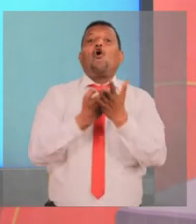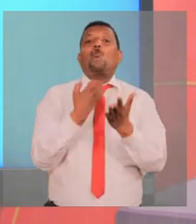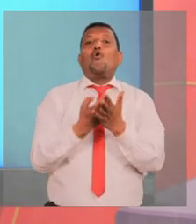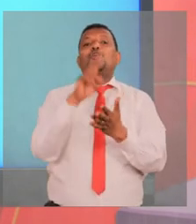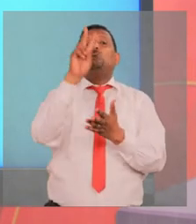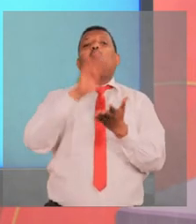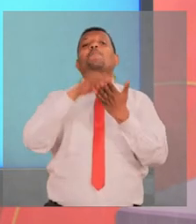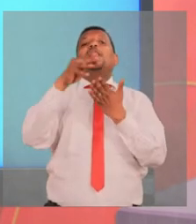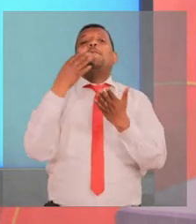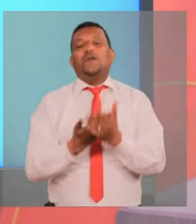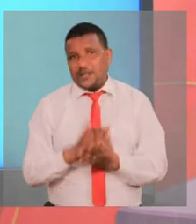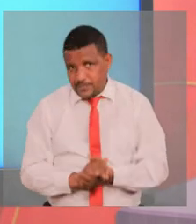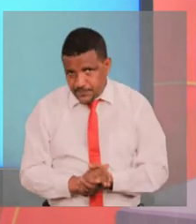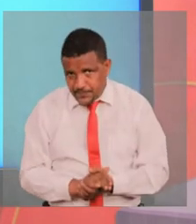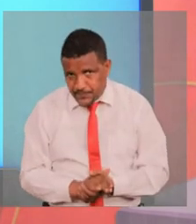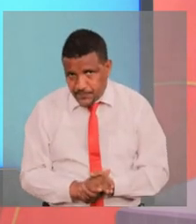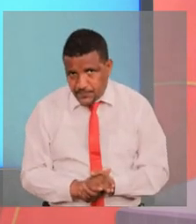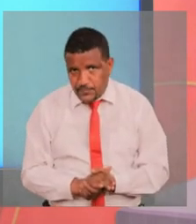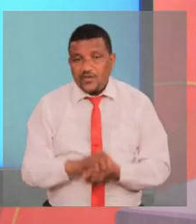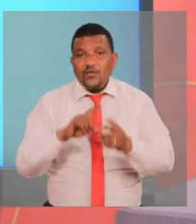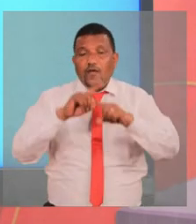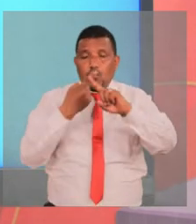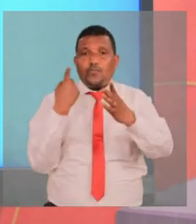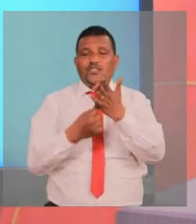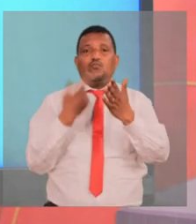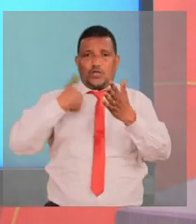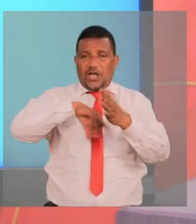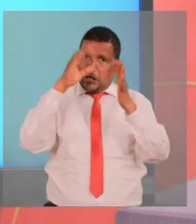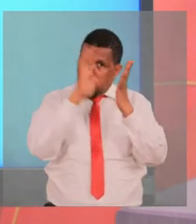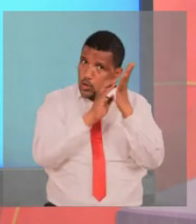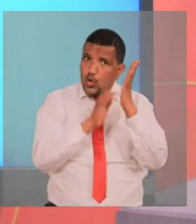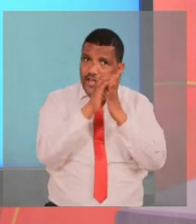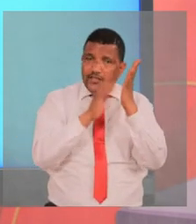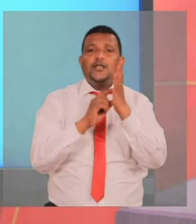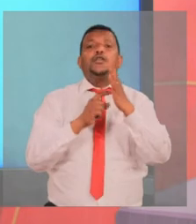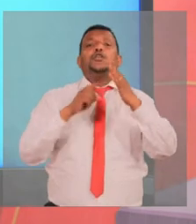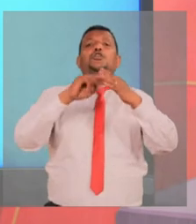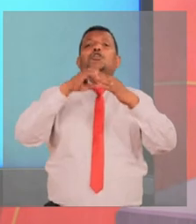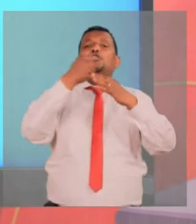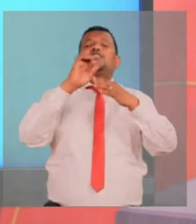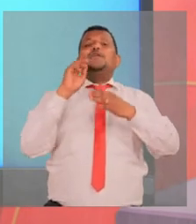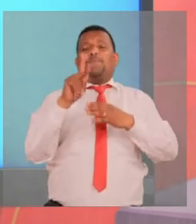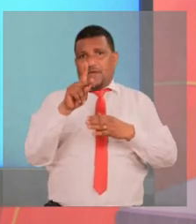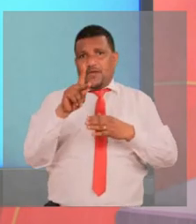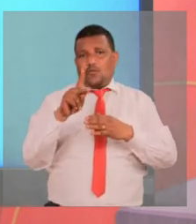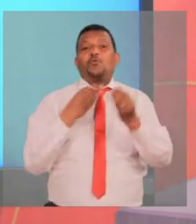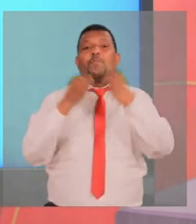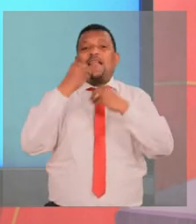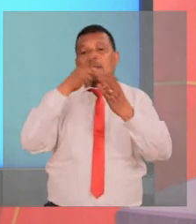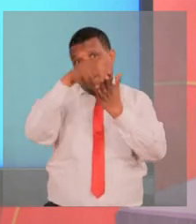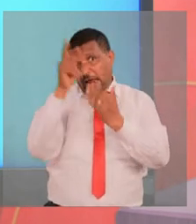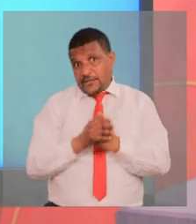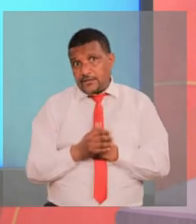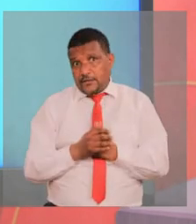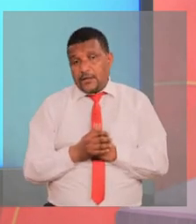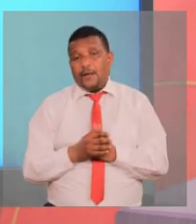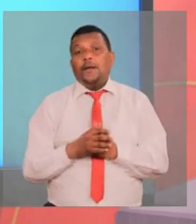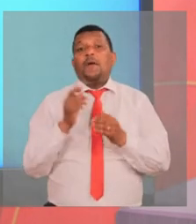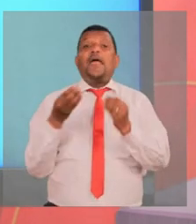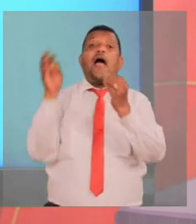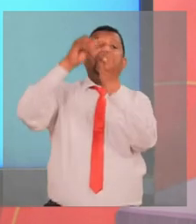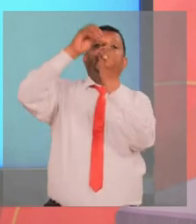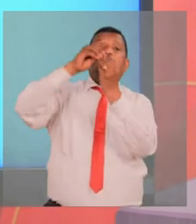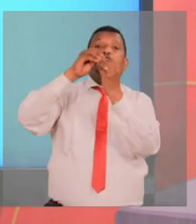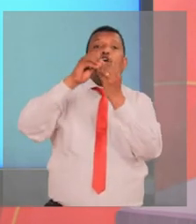मिलियन डॉलर एक संदेश वे कार्न कटलेट जगदीश ऑटोमेटिक प्रोडक्ट्स मार्केट प्राइस व